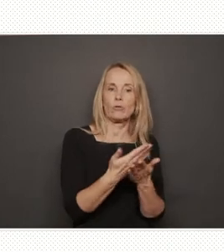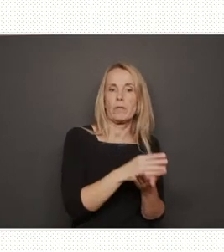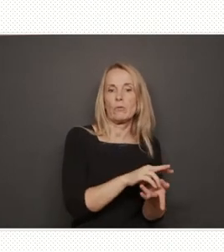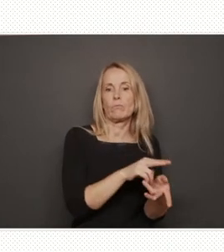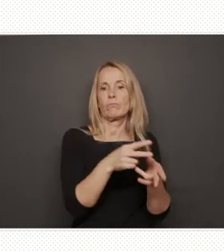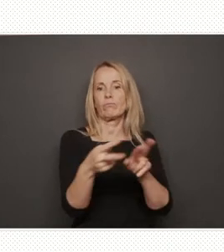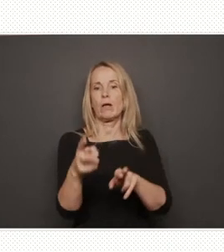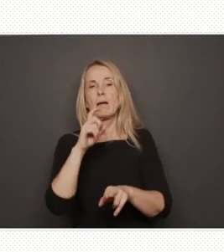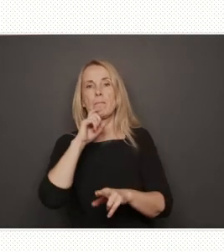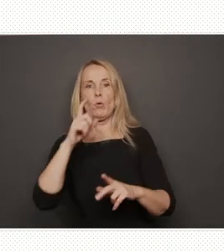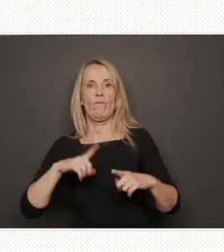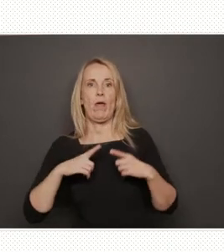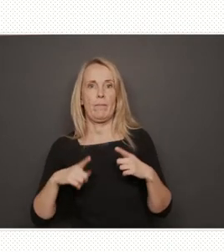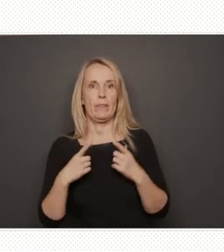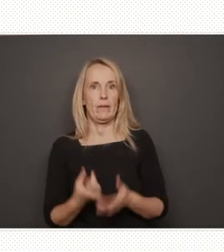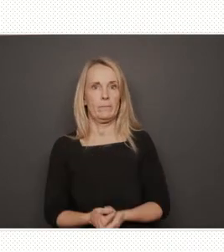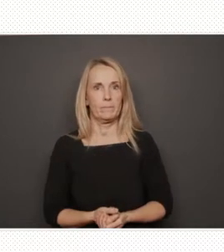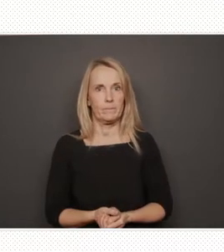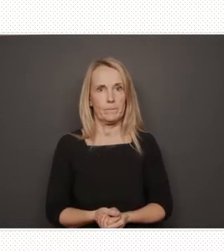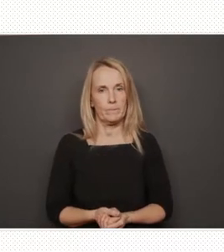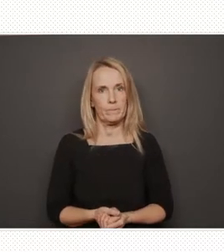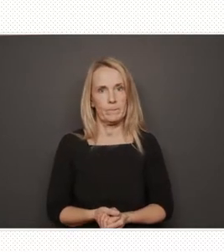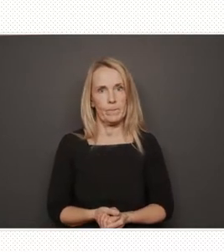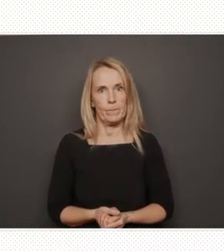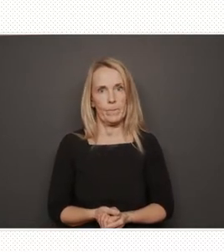Berufsleben unterstützen.